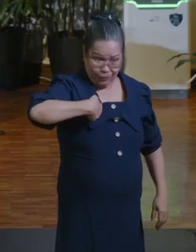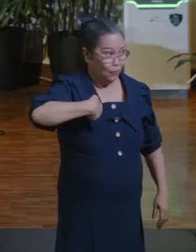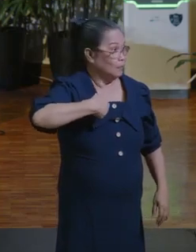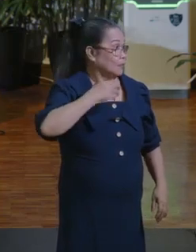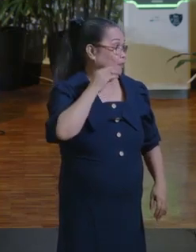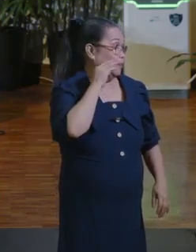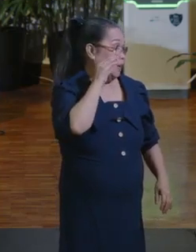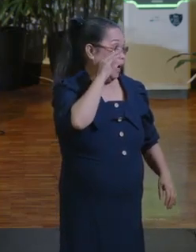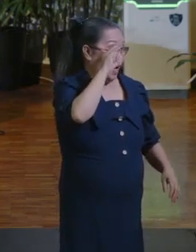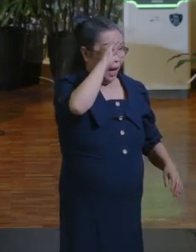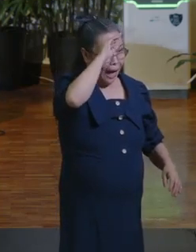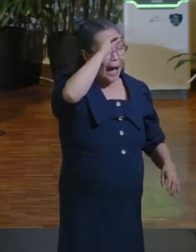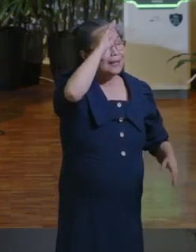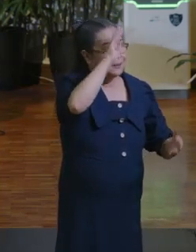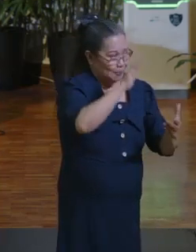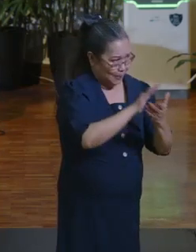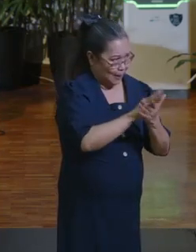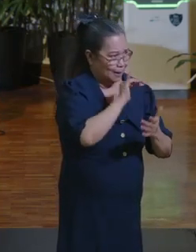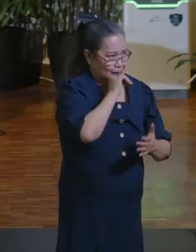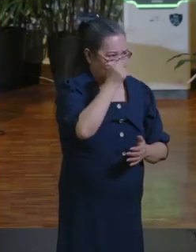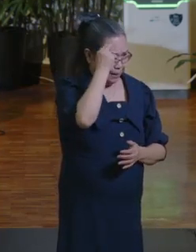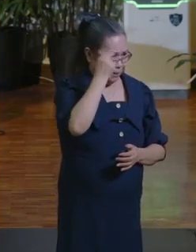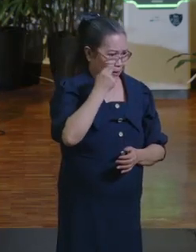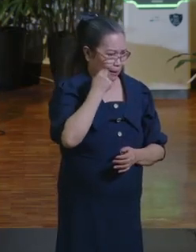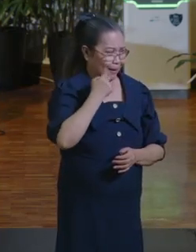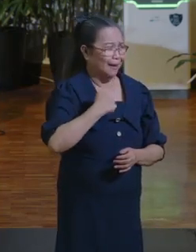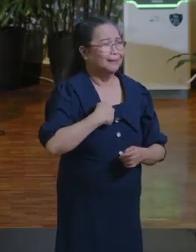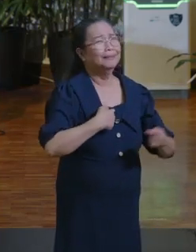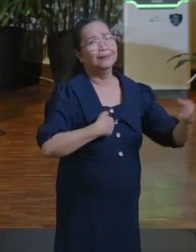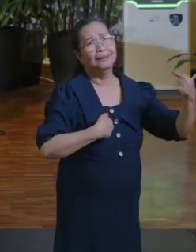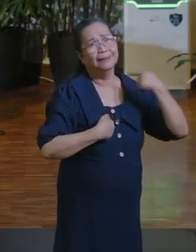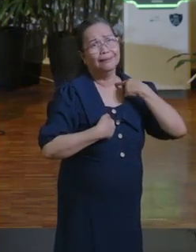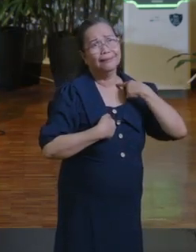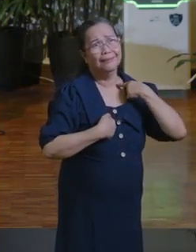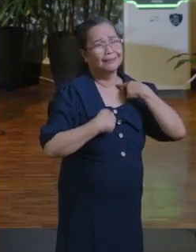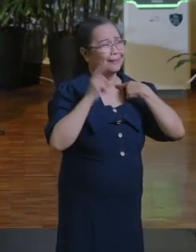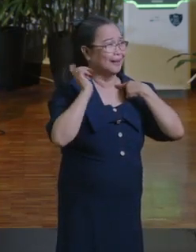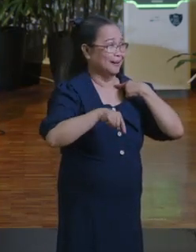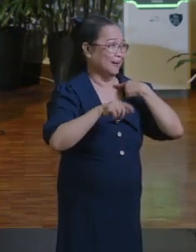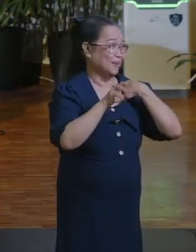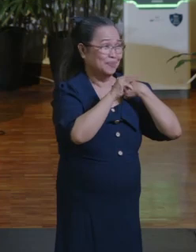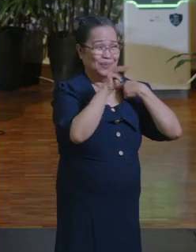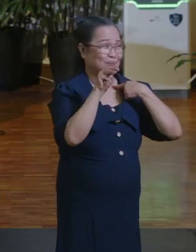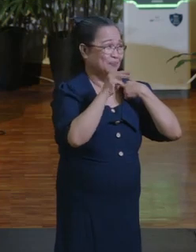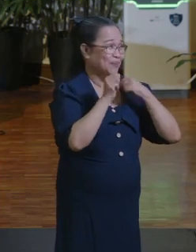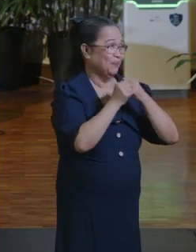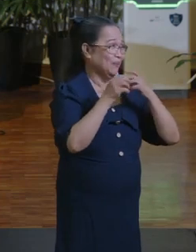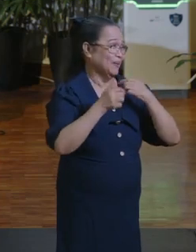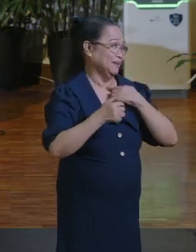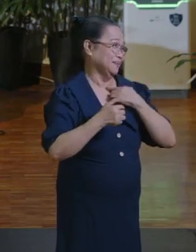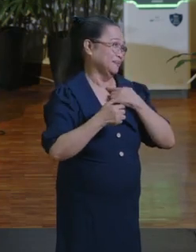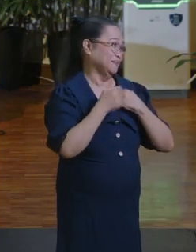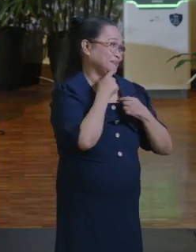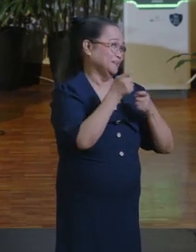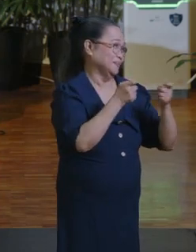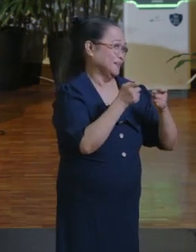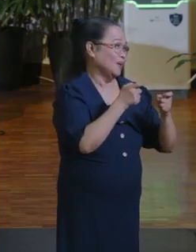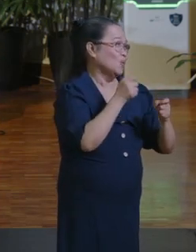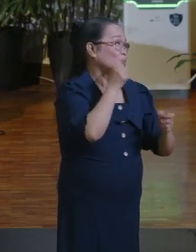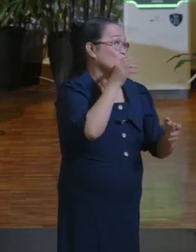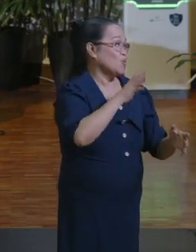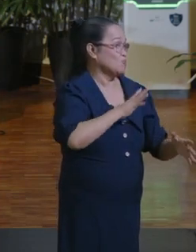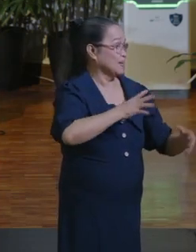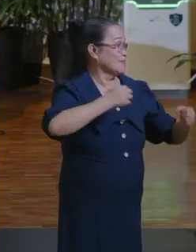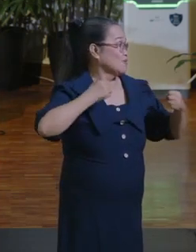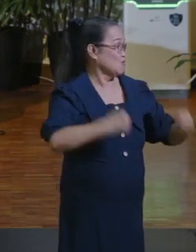My husband is the head, but I am the neck. And the head cannot move without the neck.